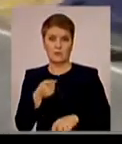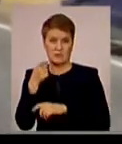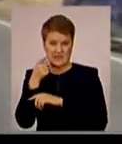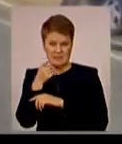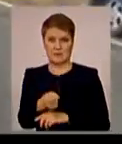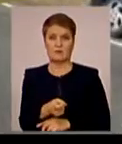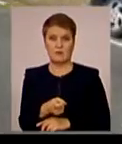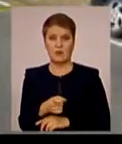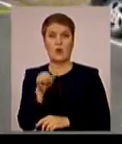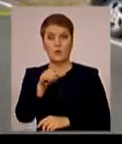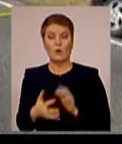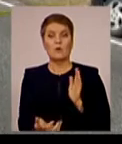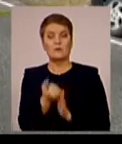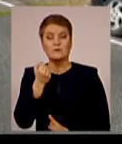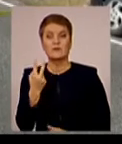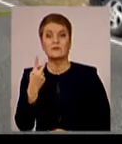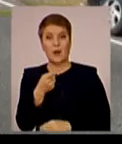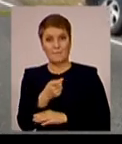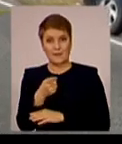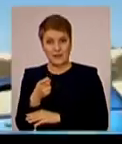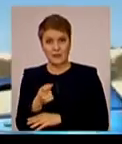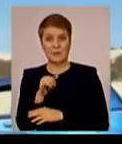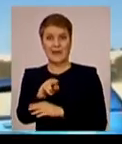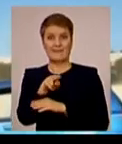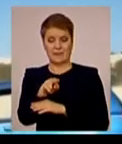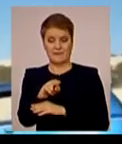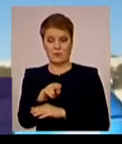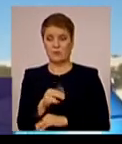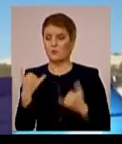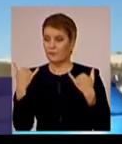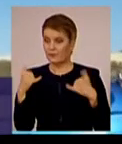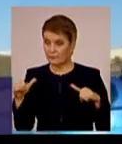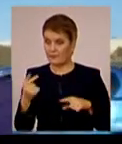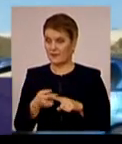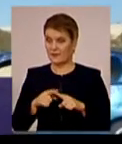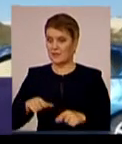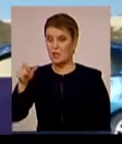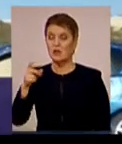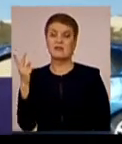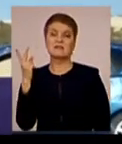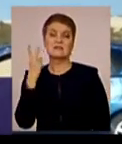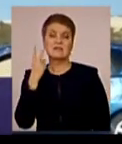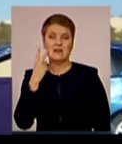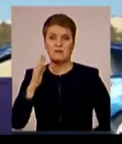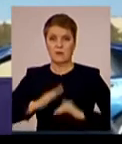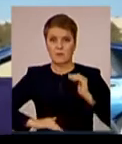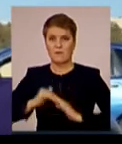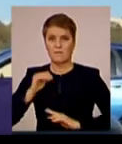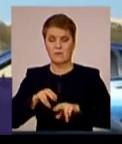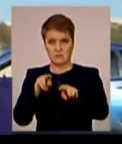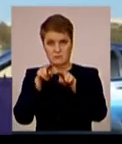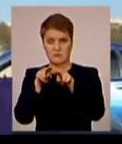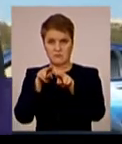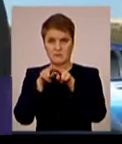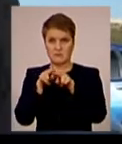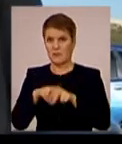опір. У нього знайшли 2 пістолети і напівавтоматичну гвинтівку. Дивна річ. Цей чоловік завжди практикувався у стрільбі. Стріляв довкола